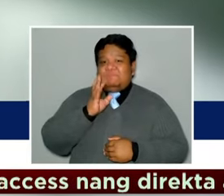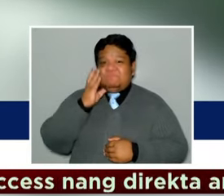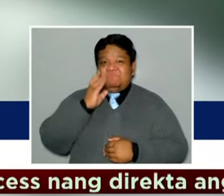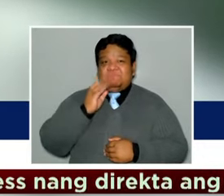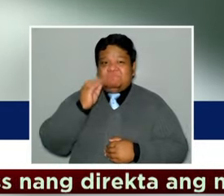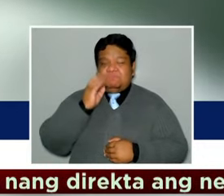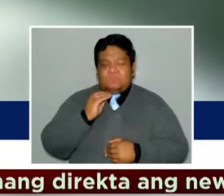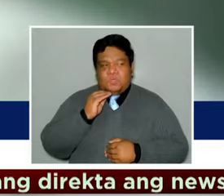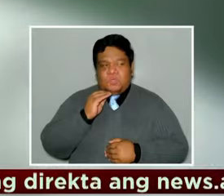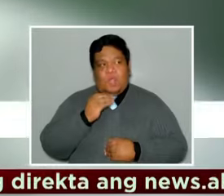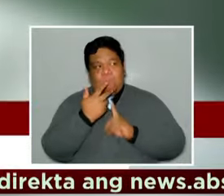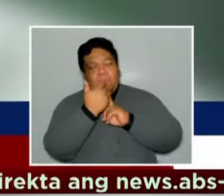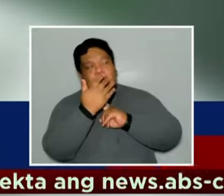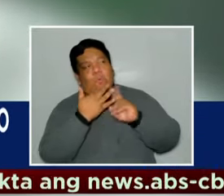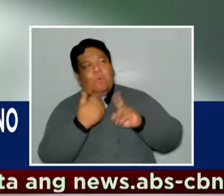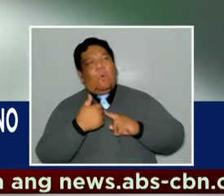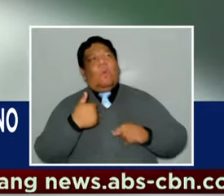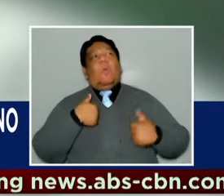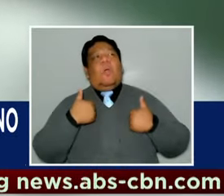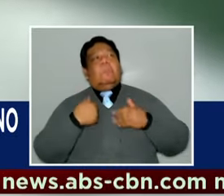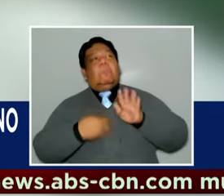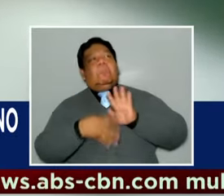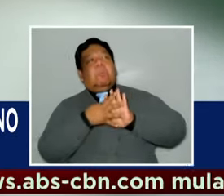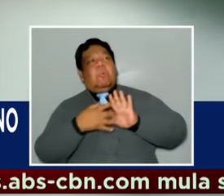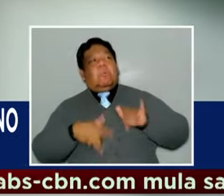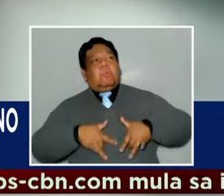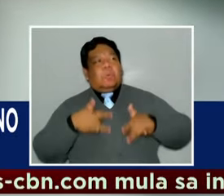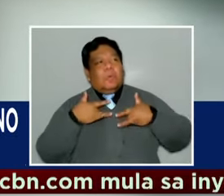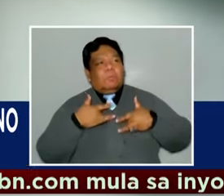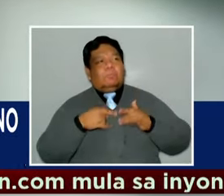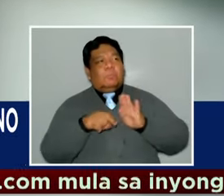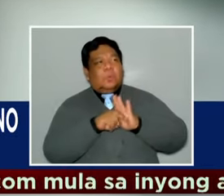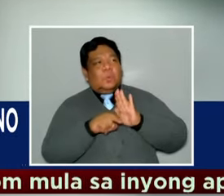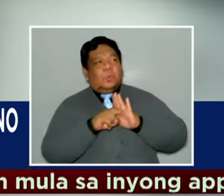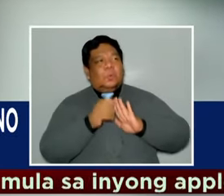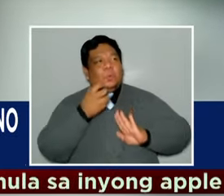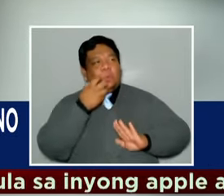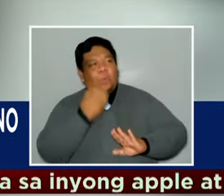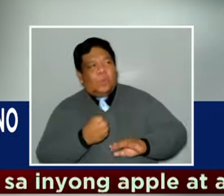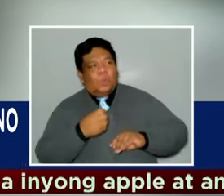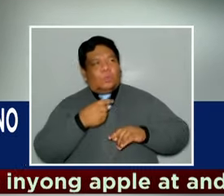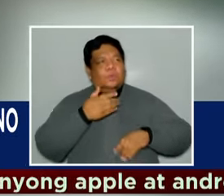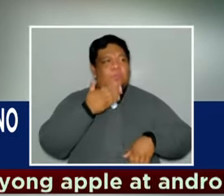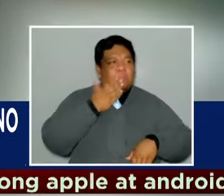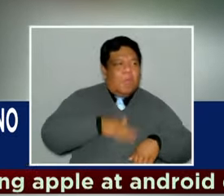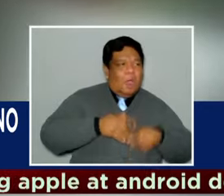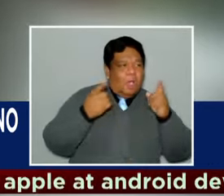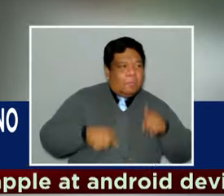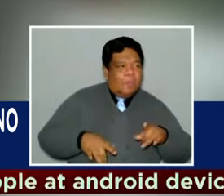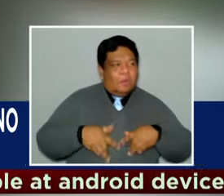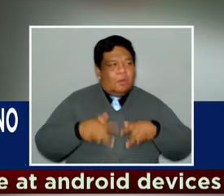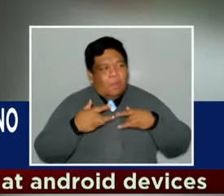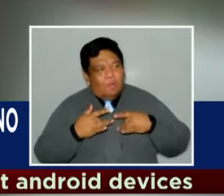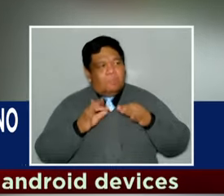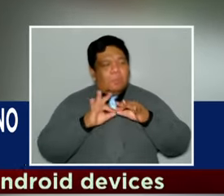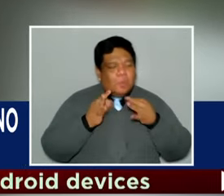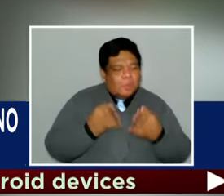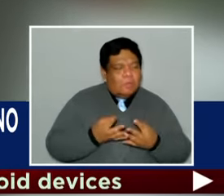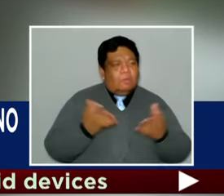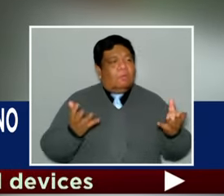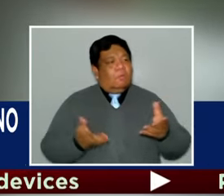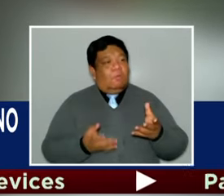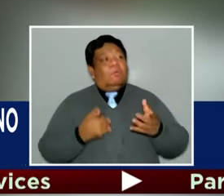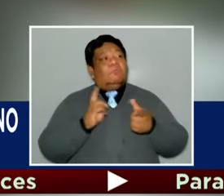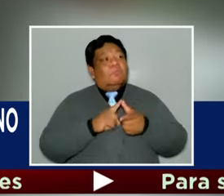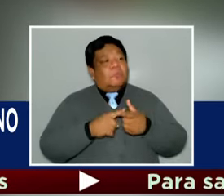cursed ako, na maraming negative sa akin or sa lahat-lahat, sa bahay or sa pamilya. Hanggang sa lagi siyang humihingi ng